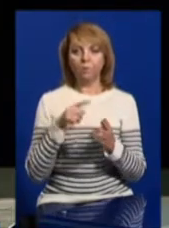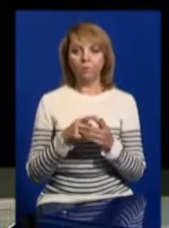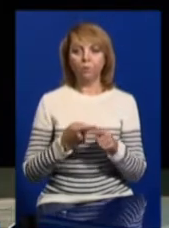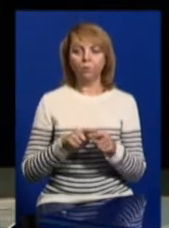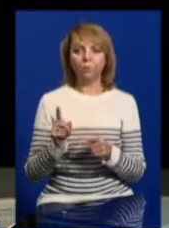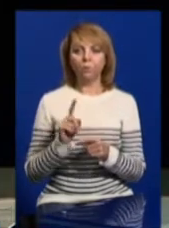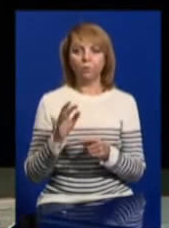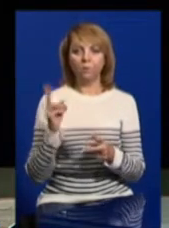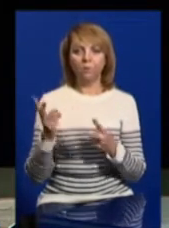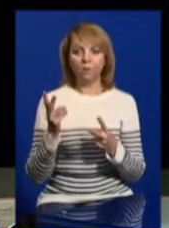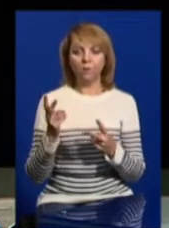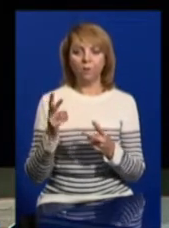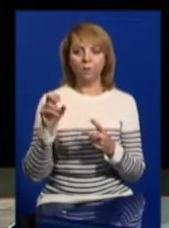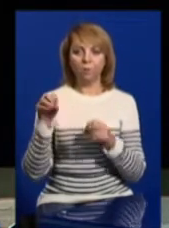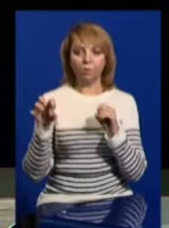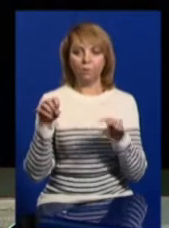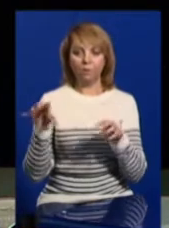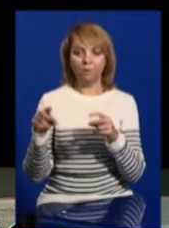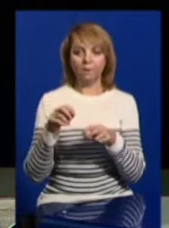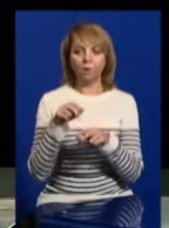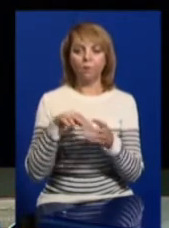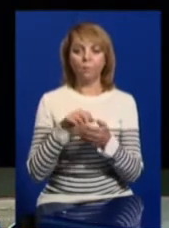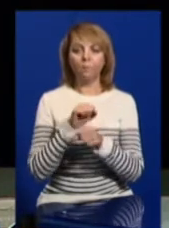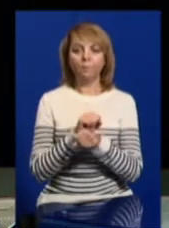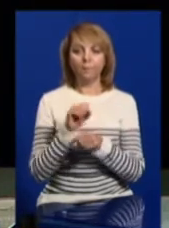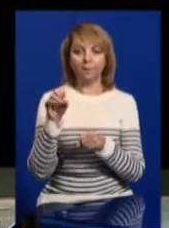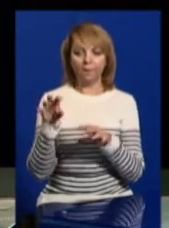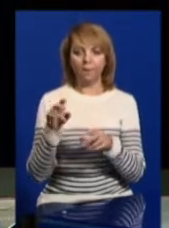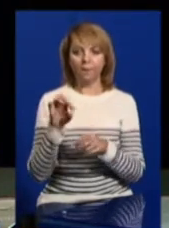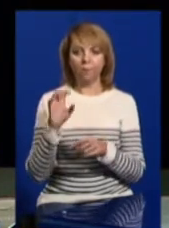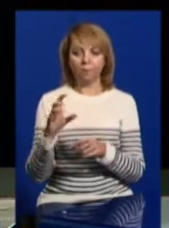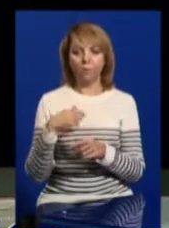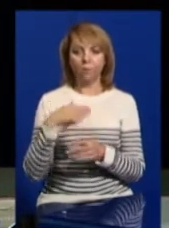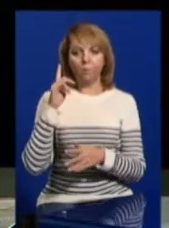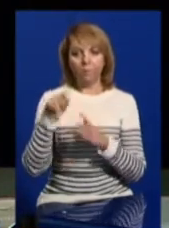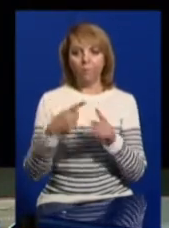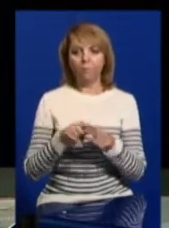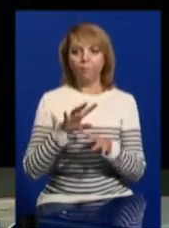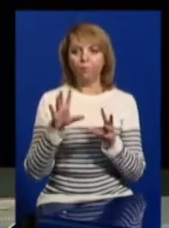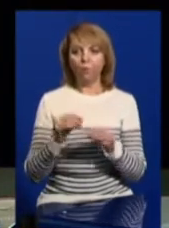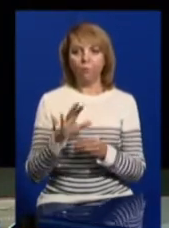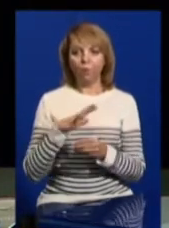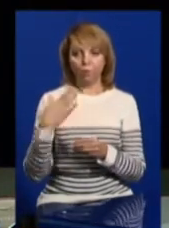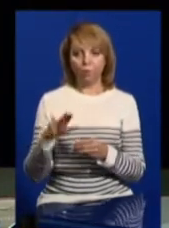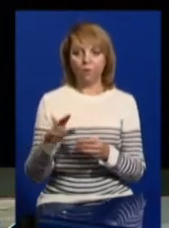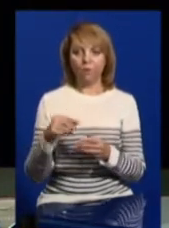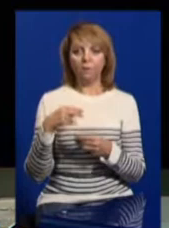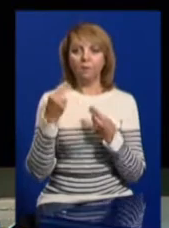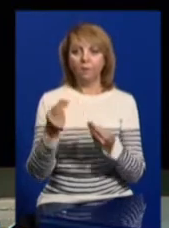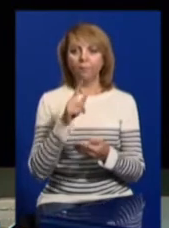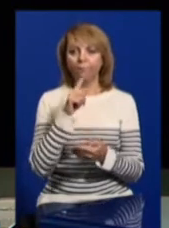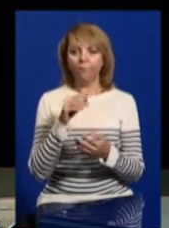коли загорялися там стоп-сигнали на Лексусі. Я дійсно, от, на моє переконання, цьому всьому вже були дані відповіді,